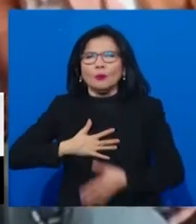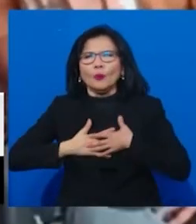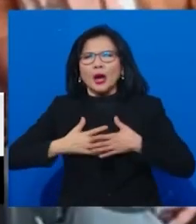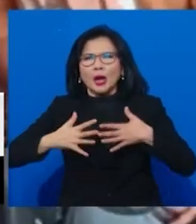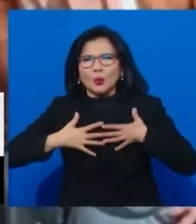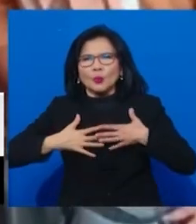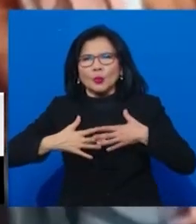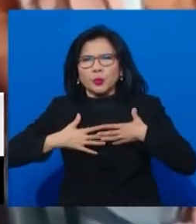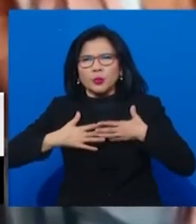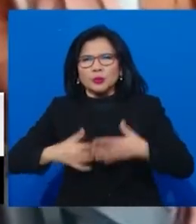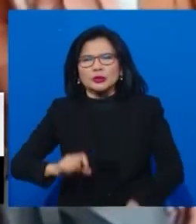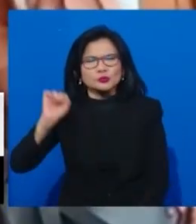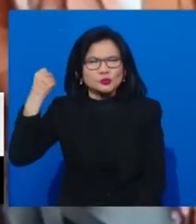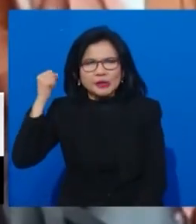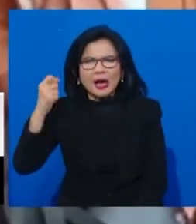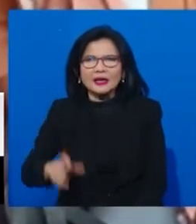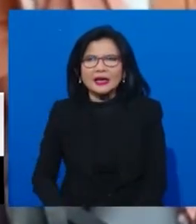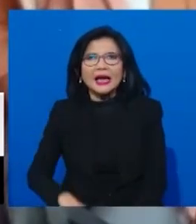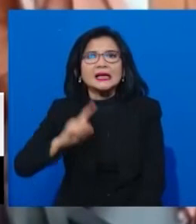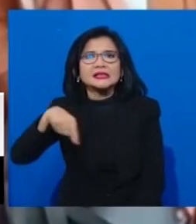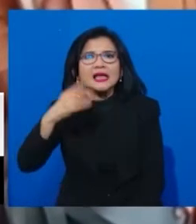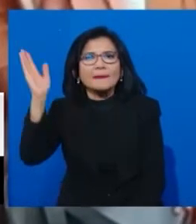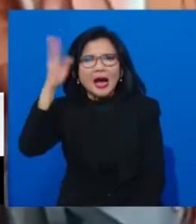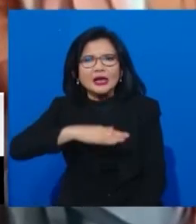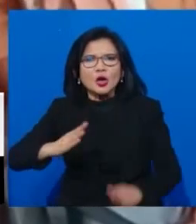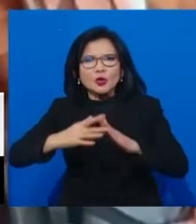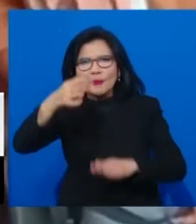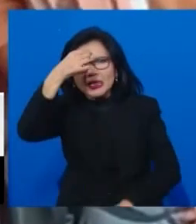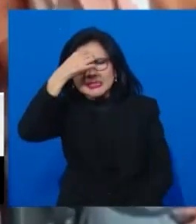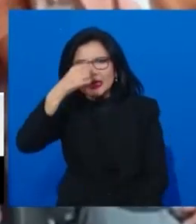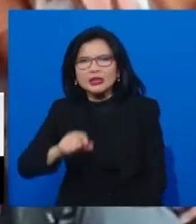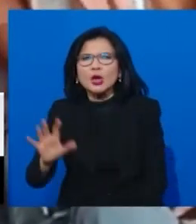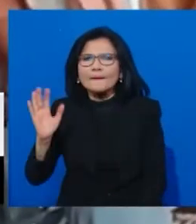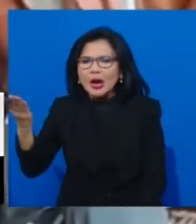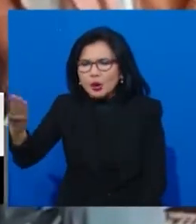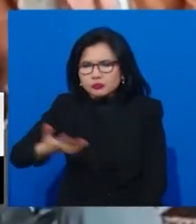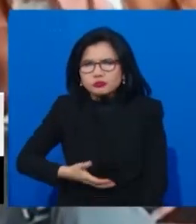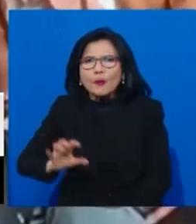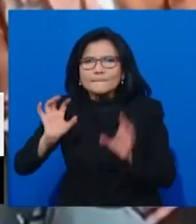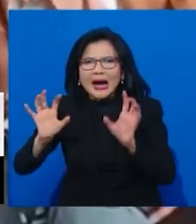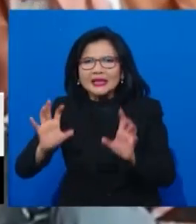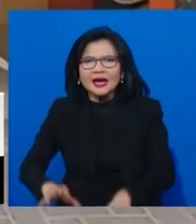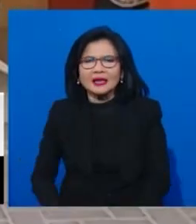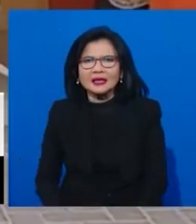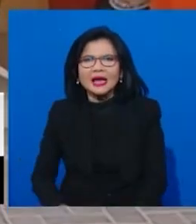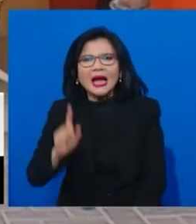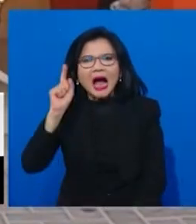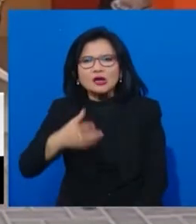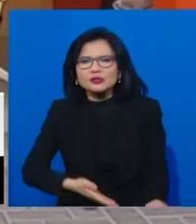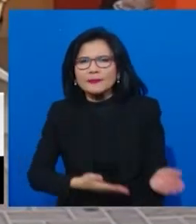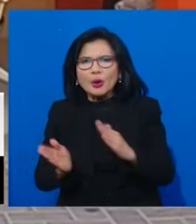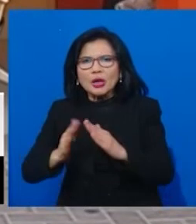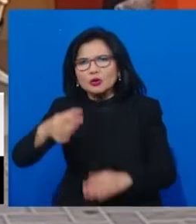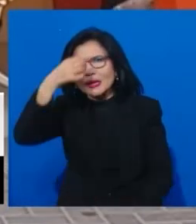baik atas maupun bawah. Setiap hari, puskesmas menerima pasien yang kondisinya cukup parah dan harus dirujuk ke rumah